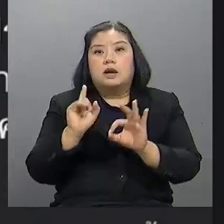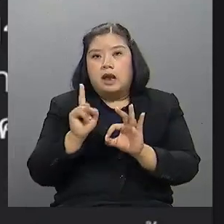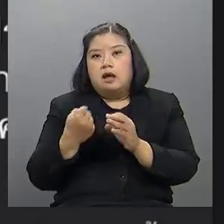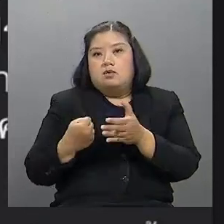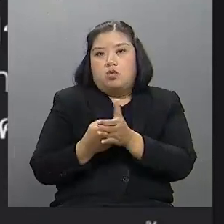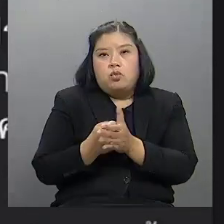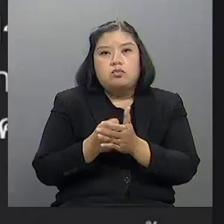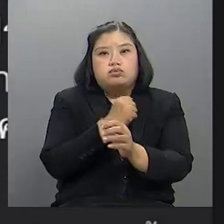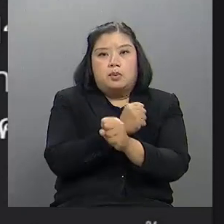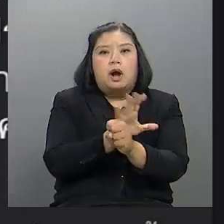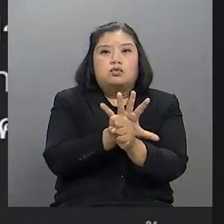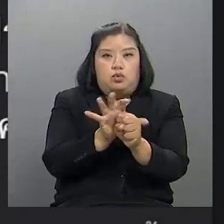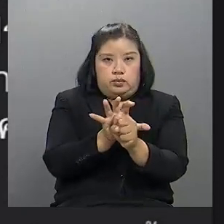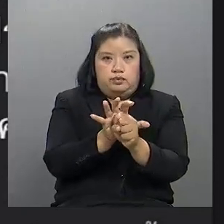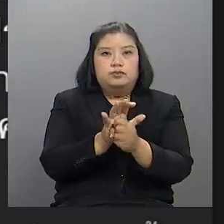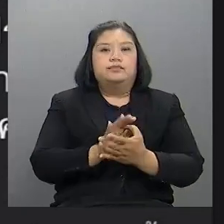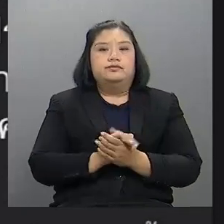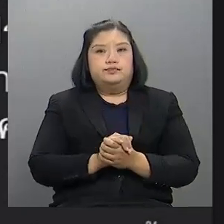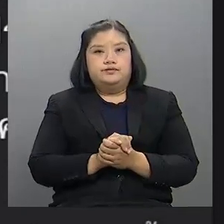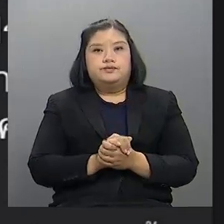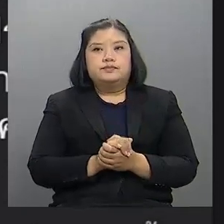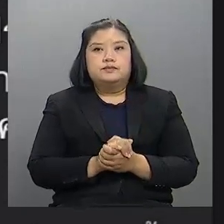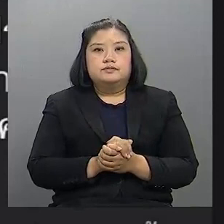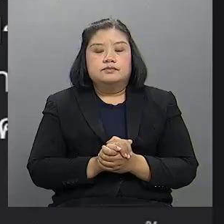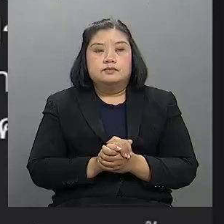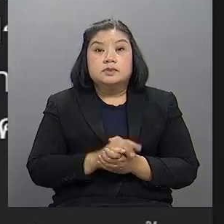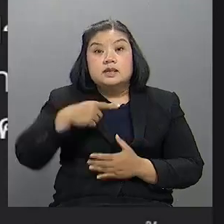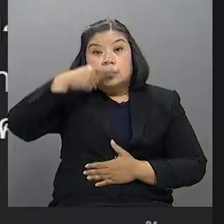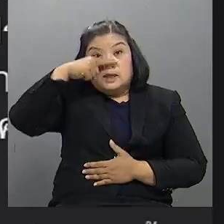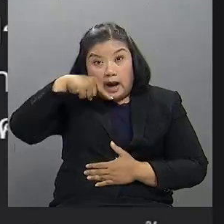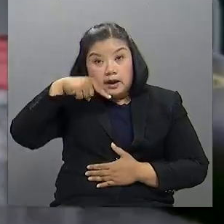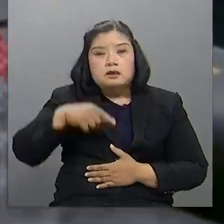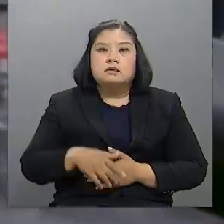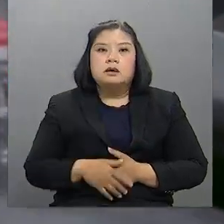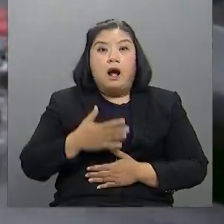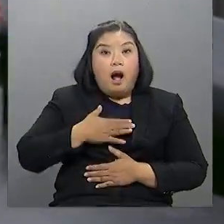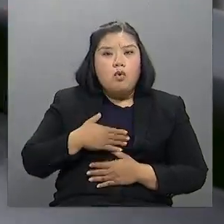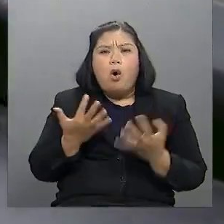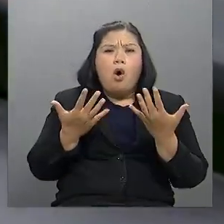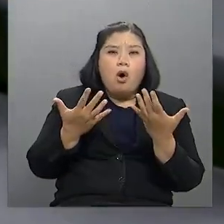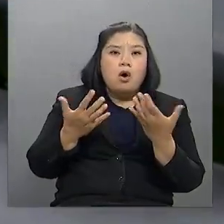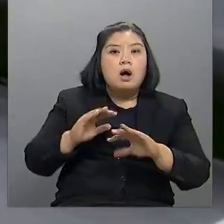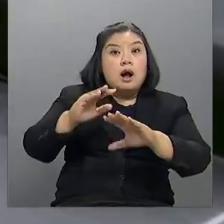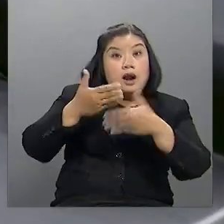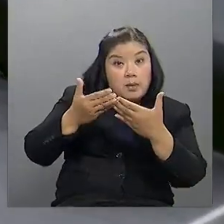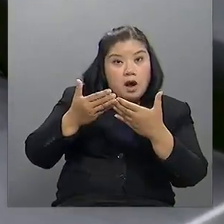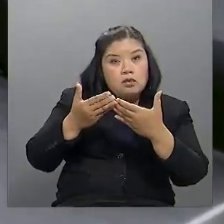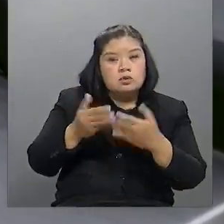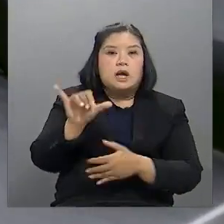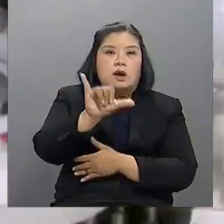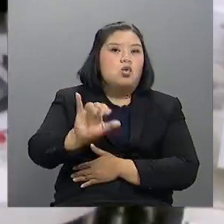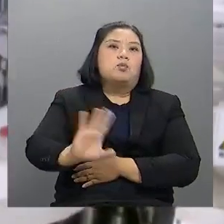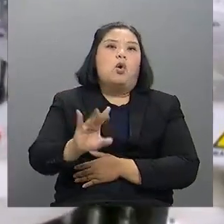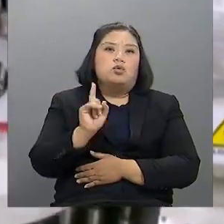19สำหรับประเทศไทยค่ะไม่ควรรอวัคซีนทางตะวันตกแต่เพียงอย่างเดียวควรใช้ระดับประเทศ